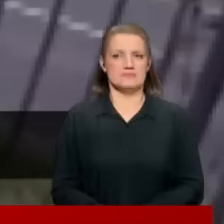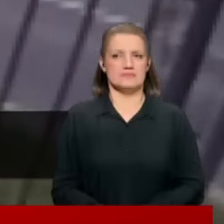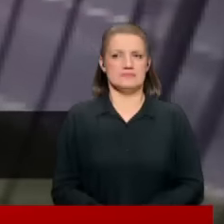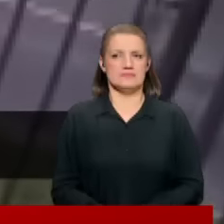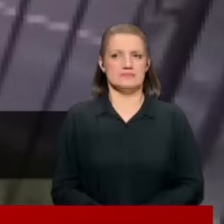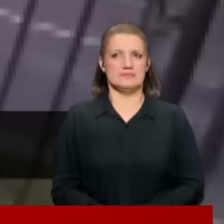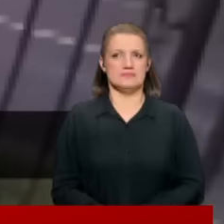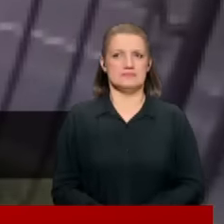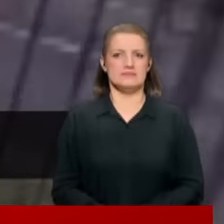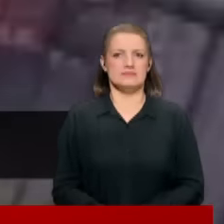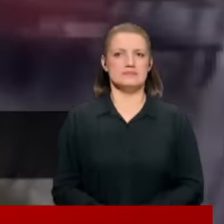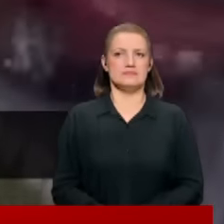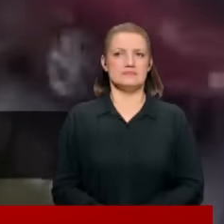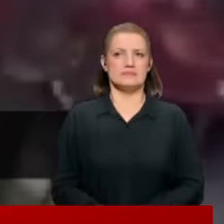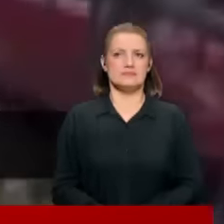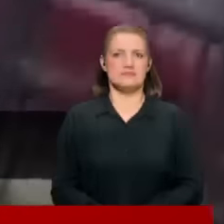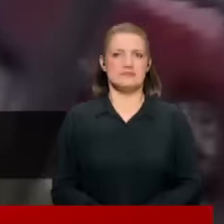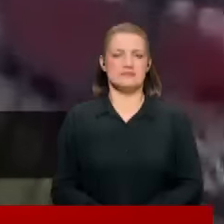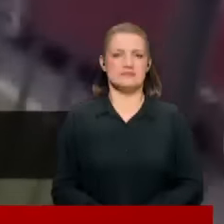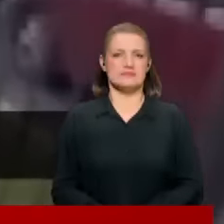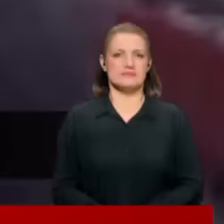Ne oldu lan? Ne oldu?